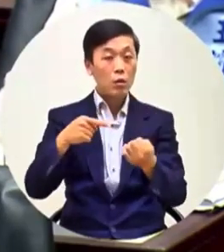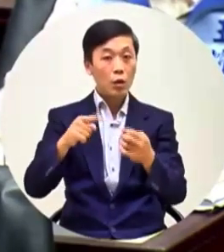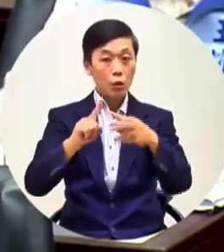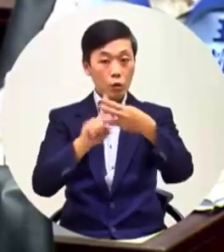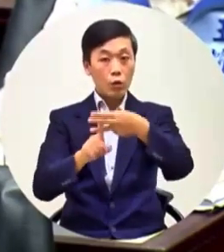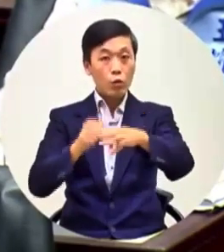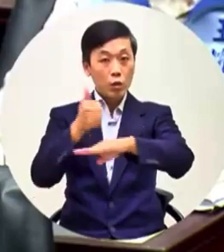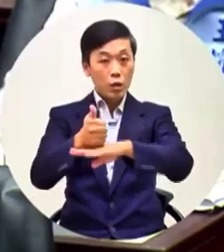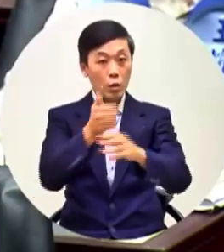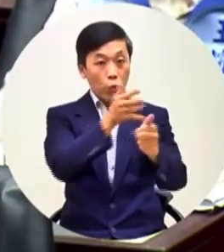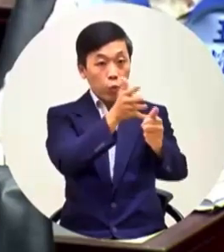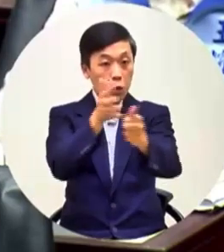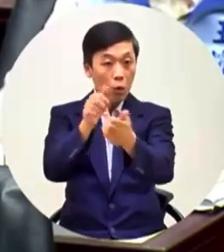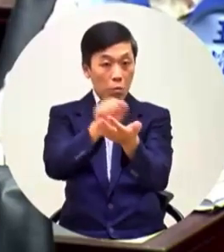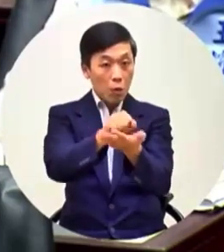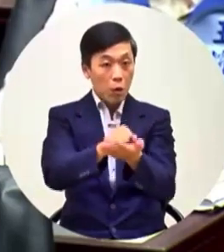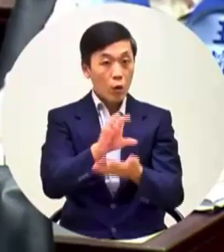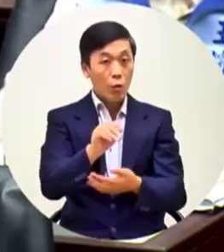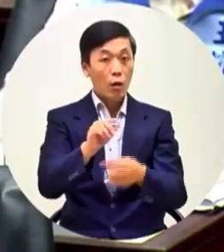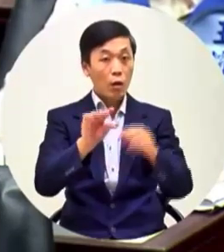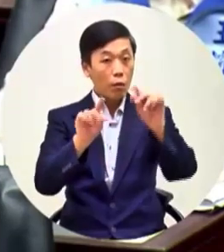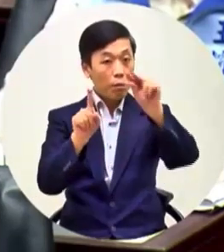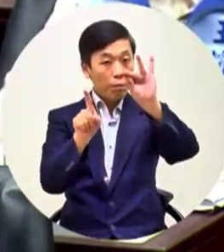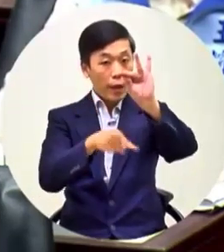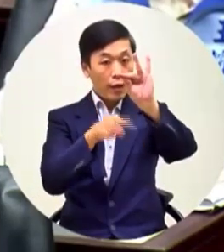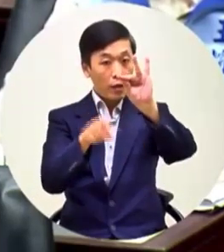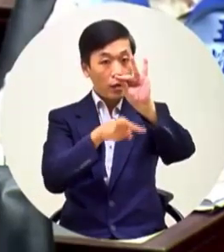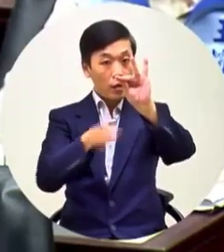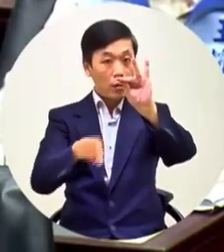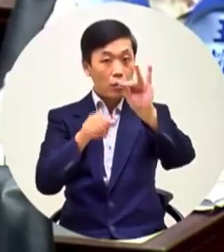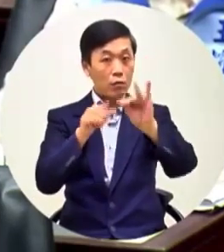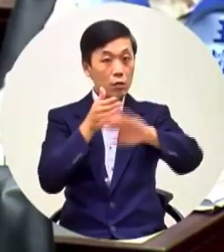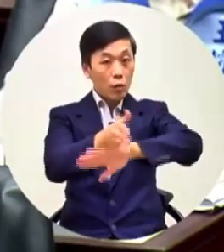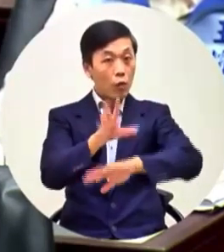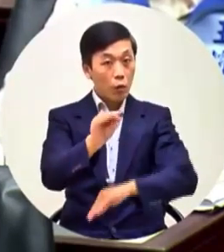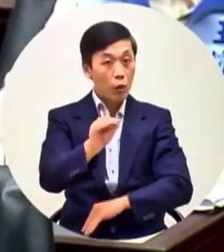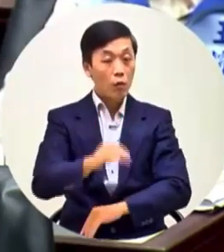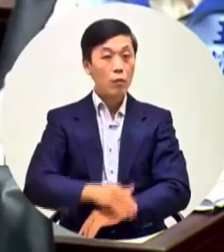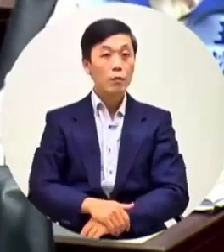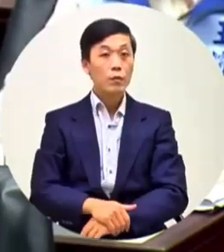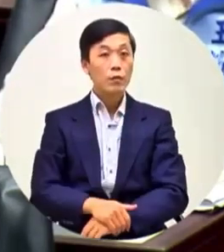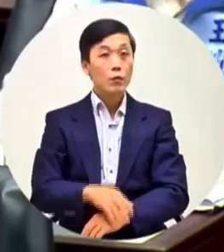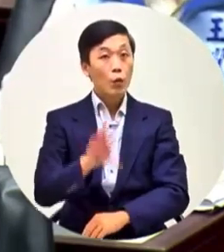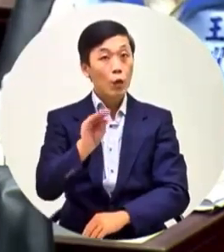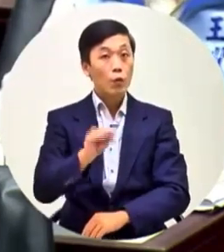查过，有没有超过一百人？啊，这有没有？